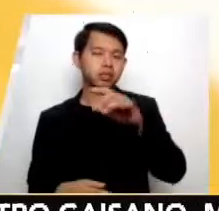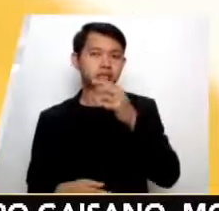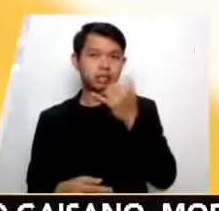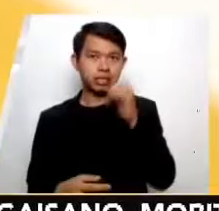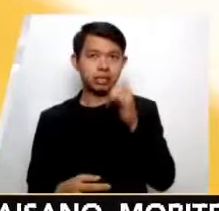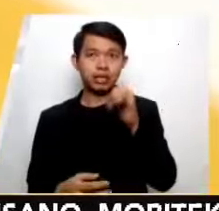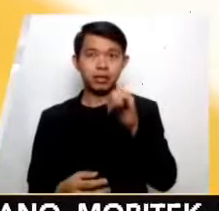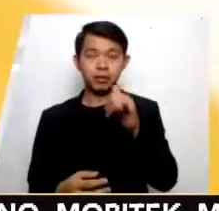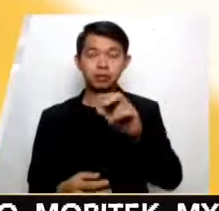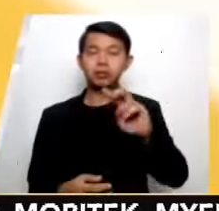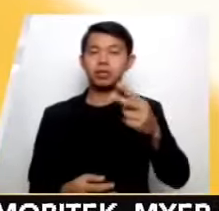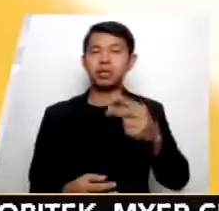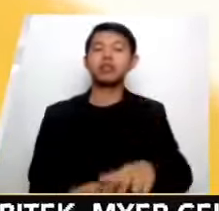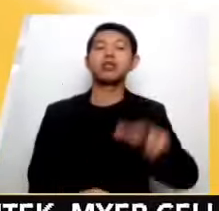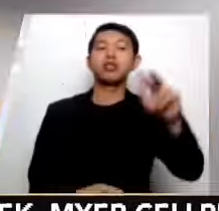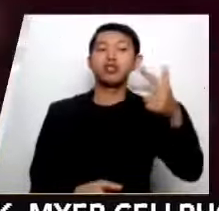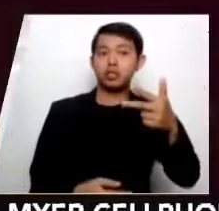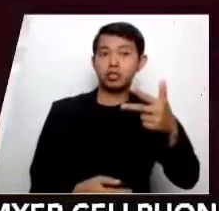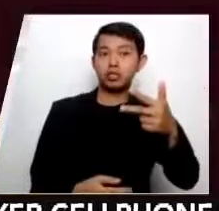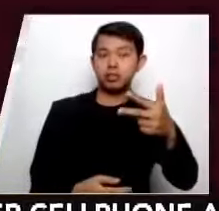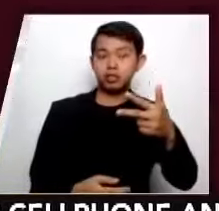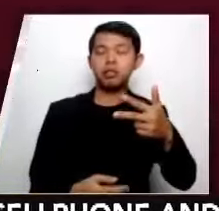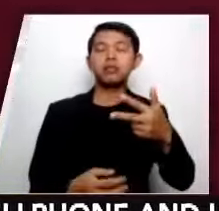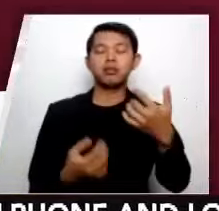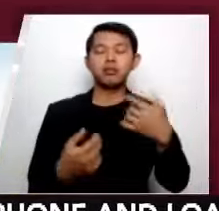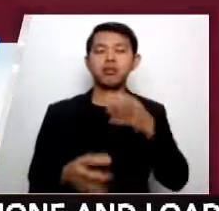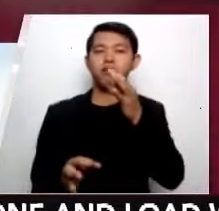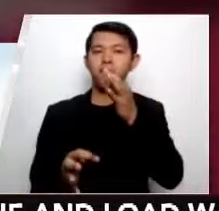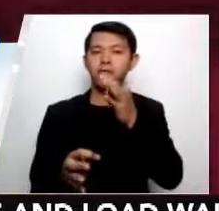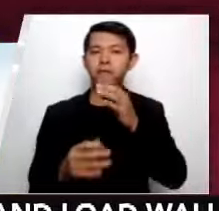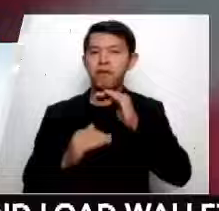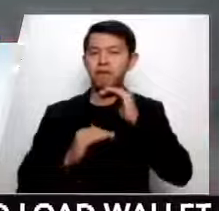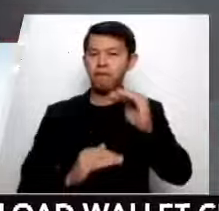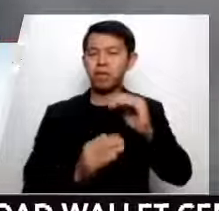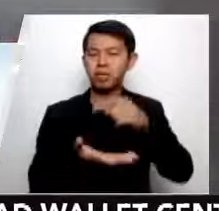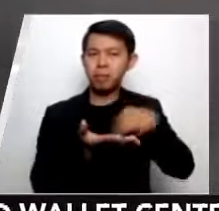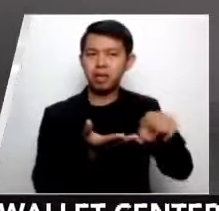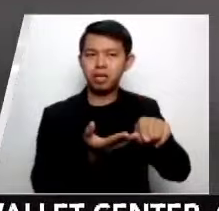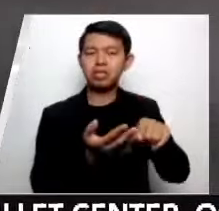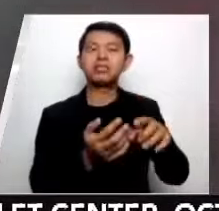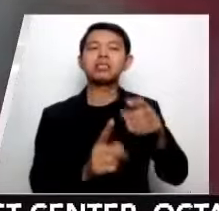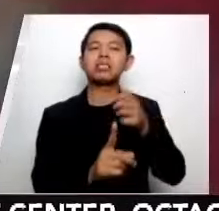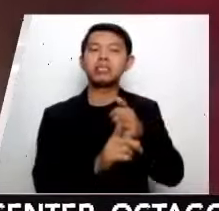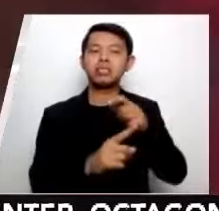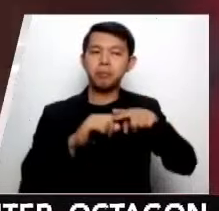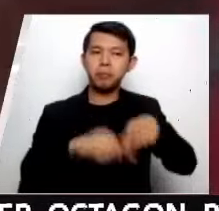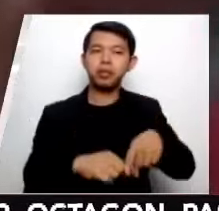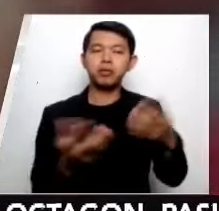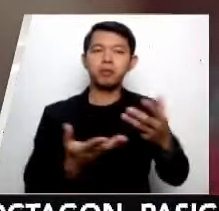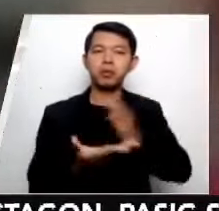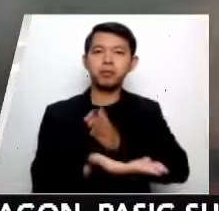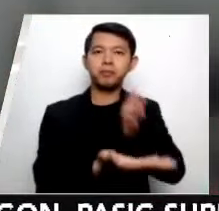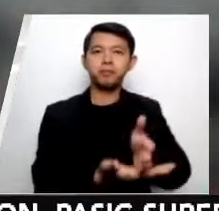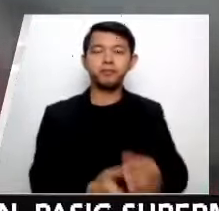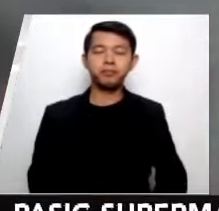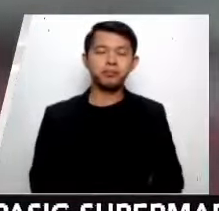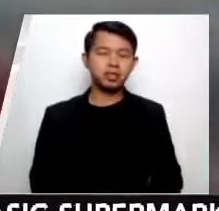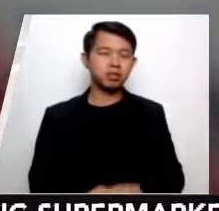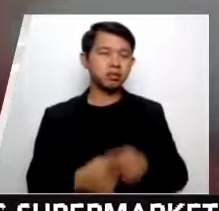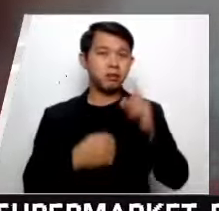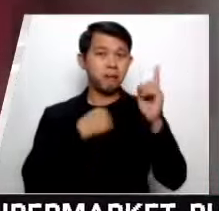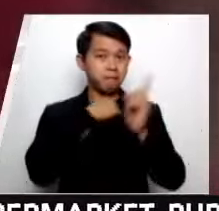taxi na may fixed rate kada destinasyon. Babala ng LTFRB, posibleng suspensyon ng prangkisa ang parusa kapag